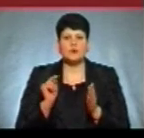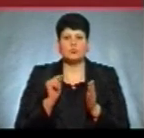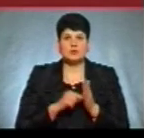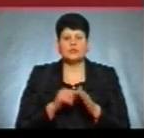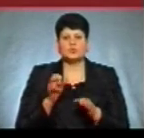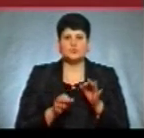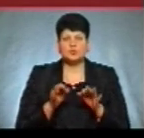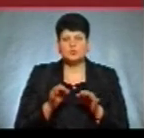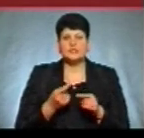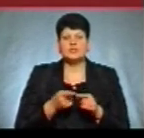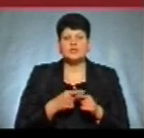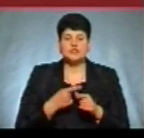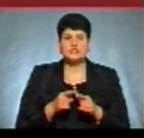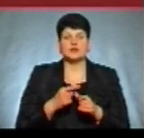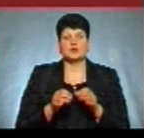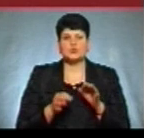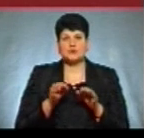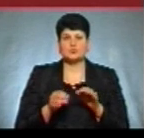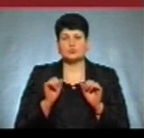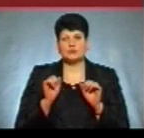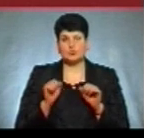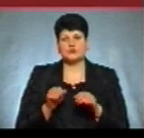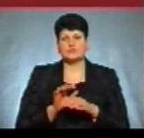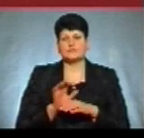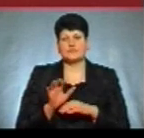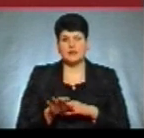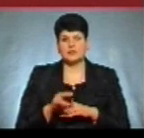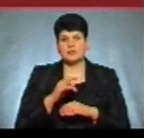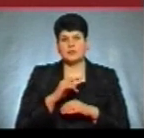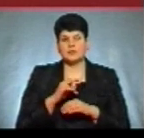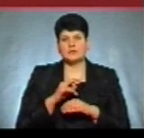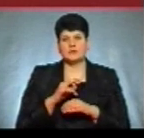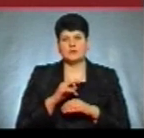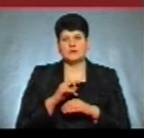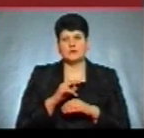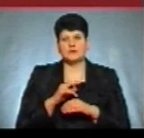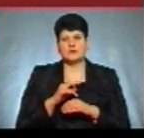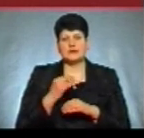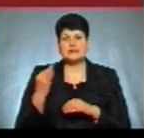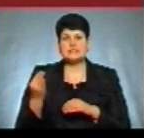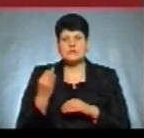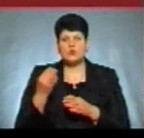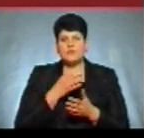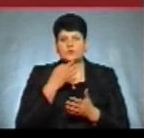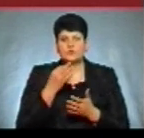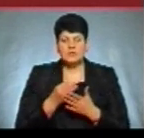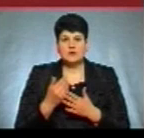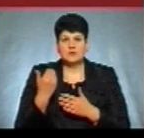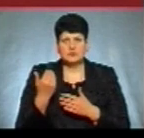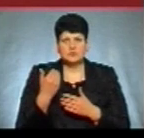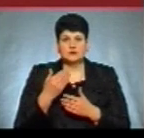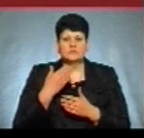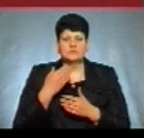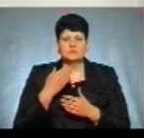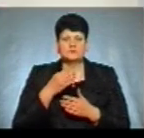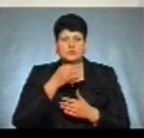чи суд може деякі, скажімо, не прийняти до уваги, і вже потім історія відповідальності з вашого досвіду, тому